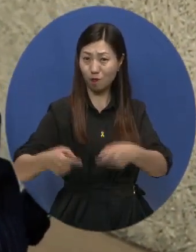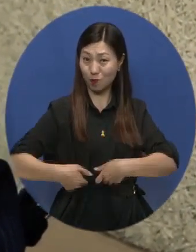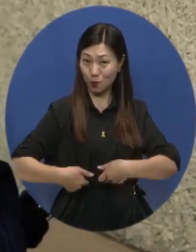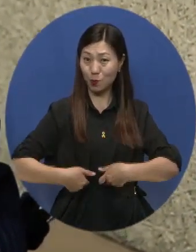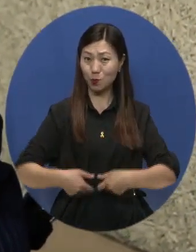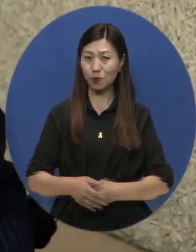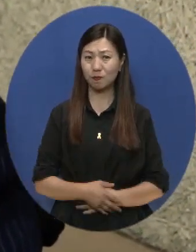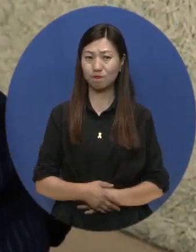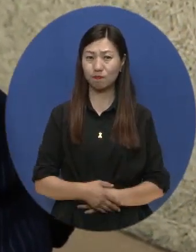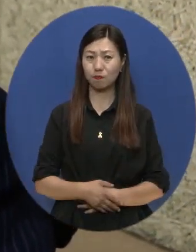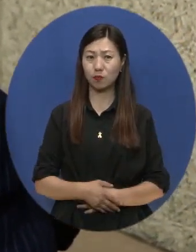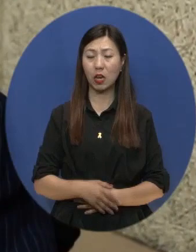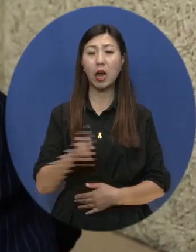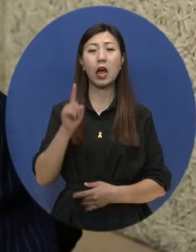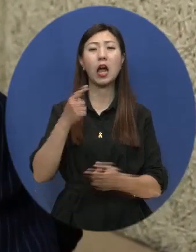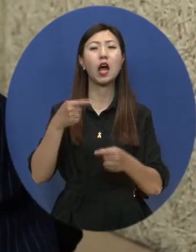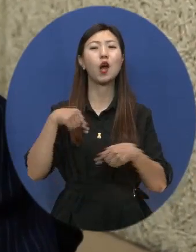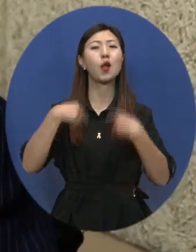가슴이 무서워.